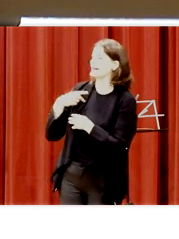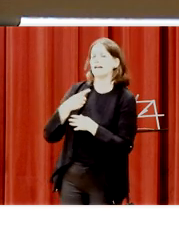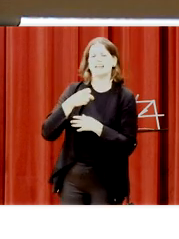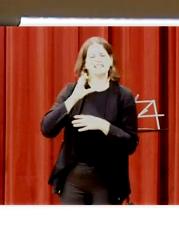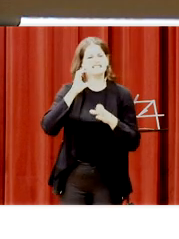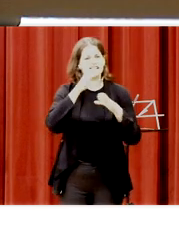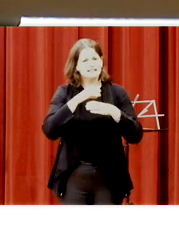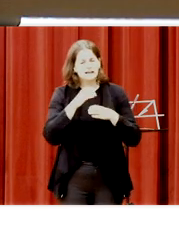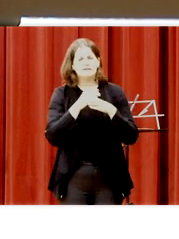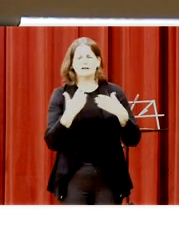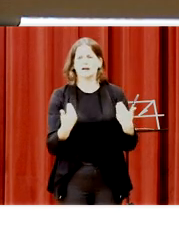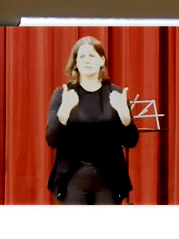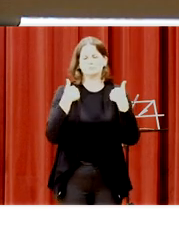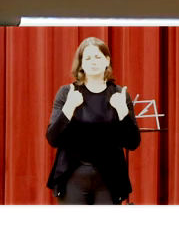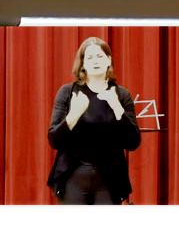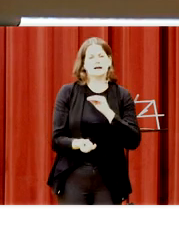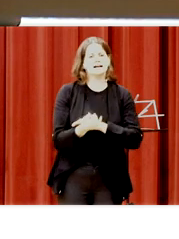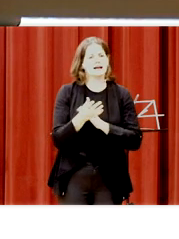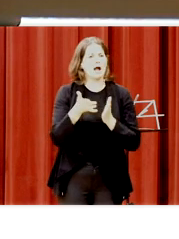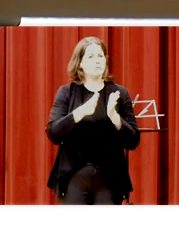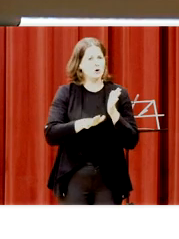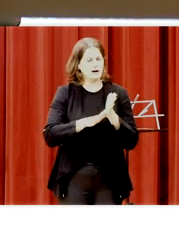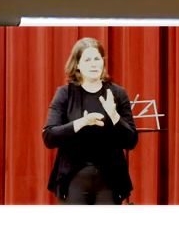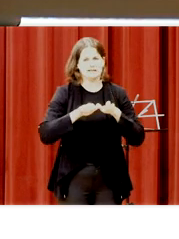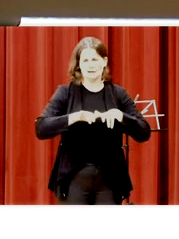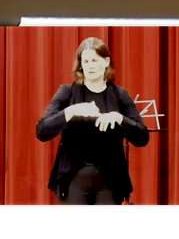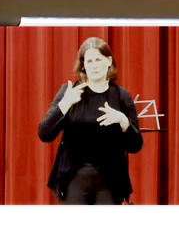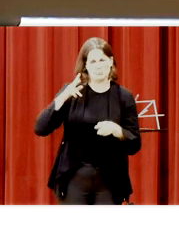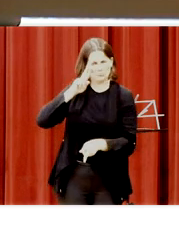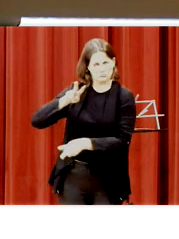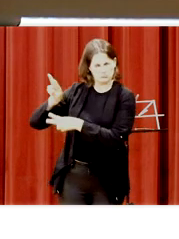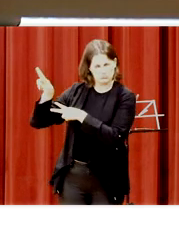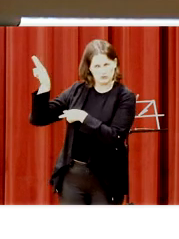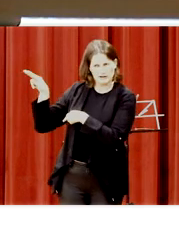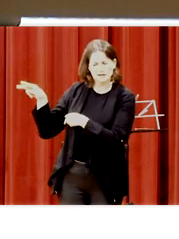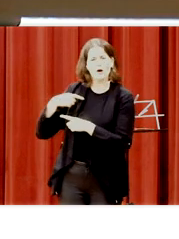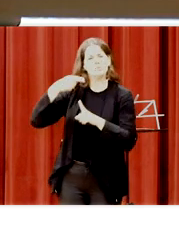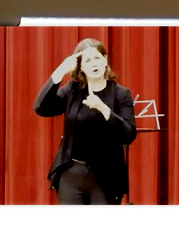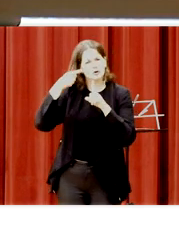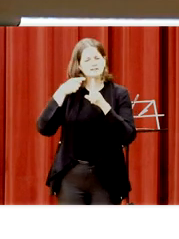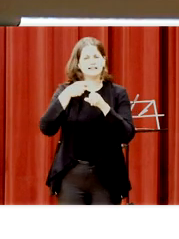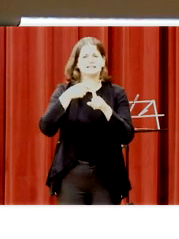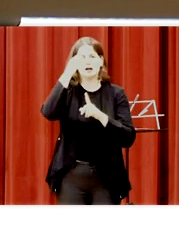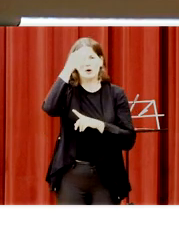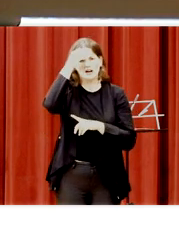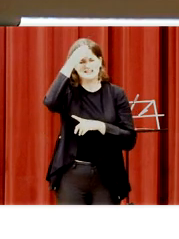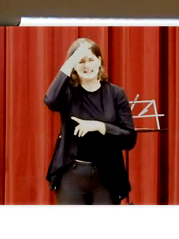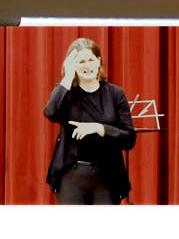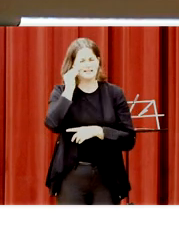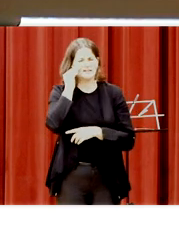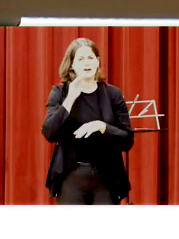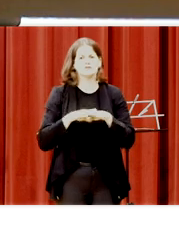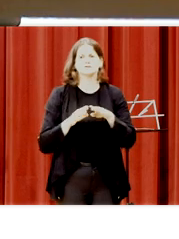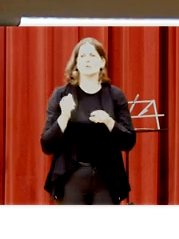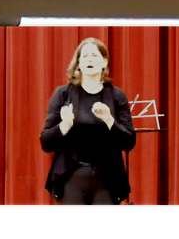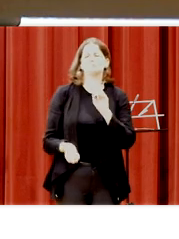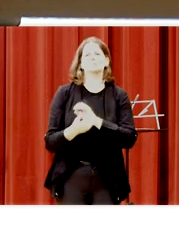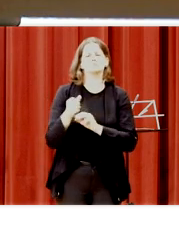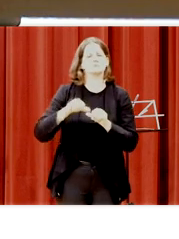artificial quan neix? Ara fa més de 80 anys. Perquè això no ve de fa dos anys de ChatGPT, això ve de fa molt de temps.